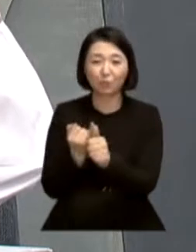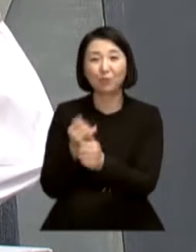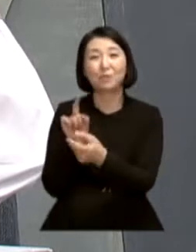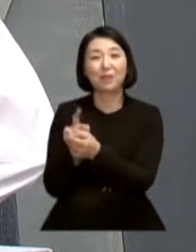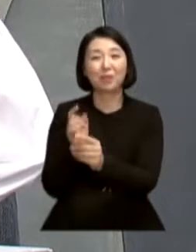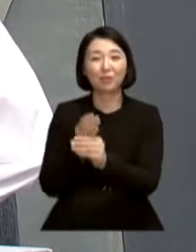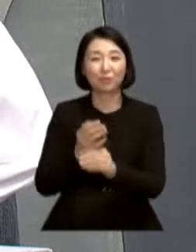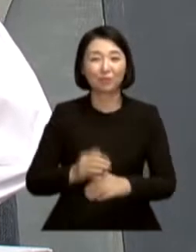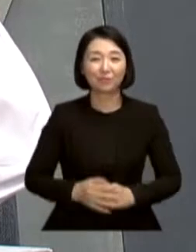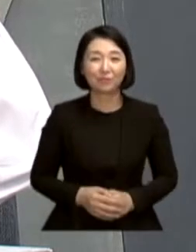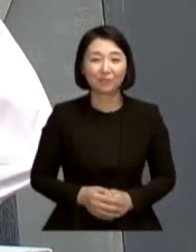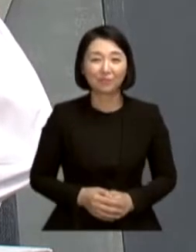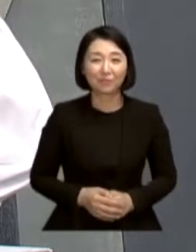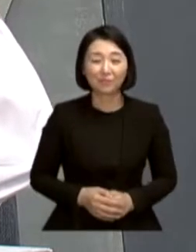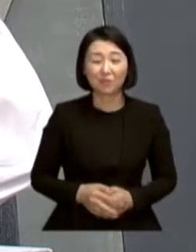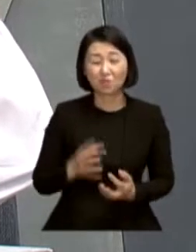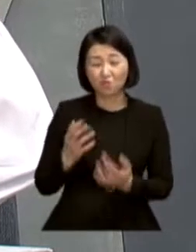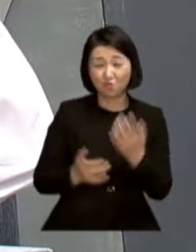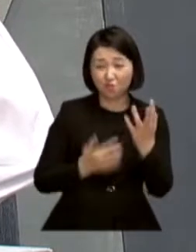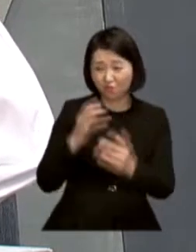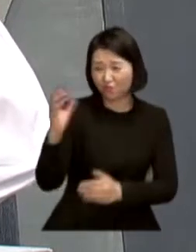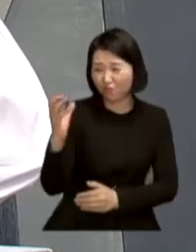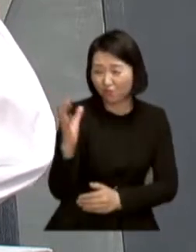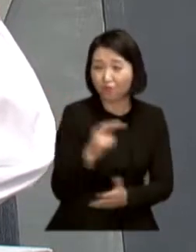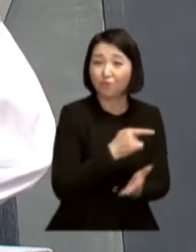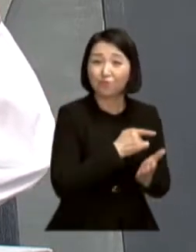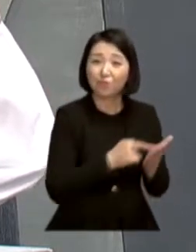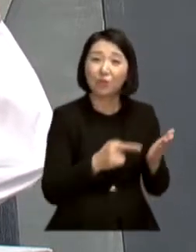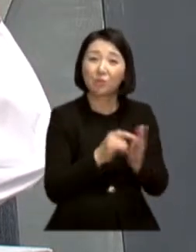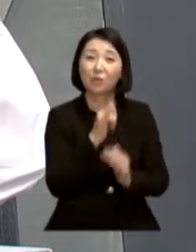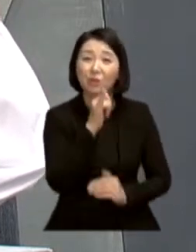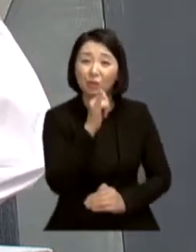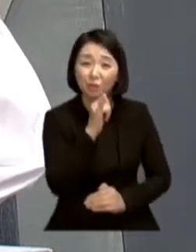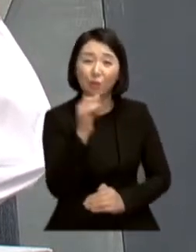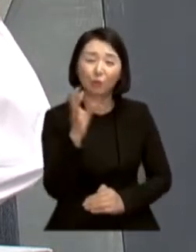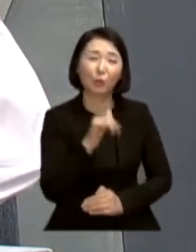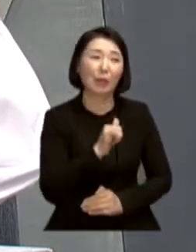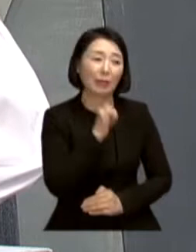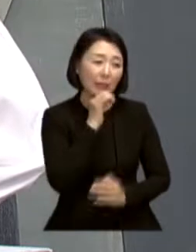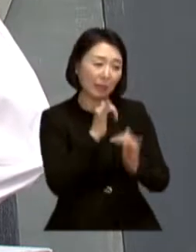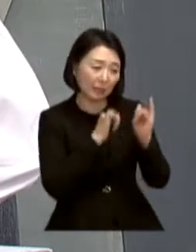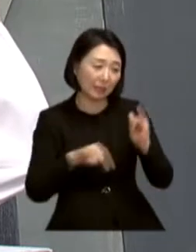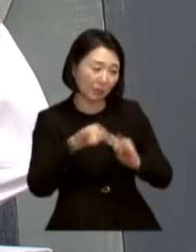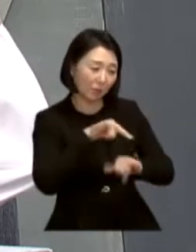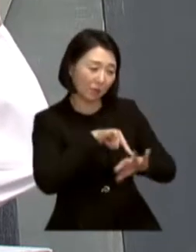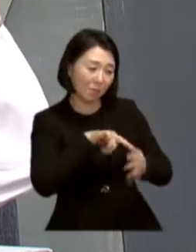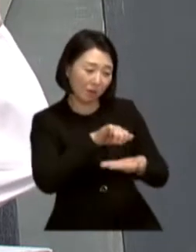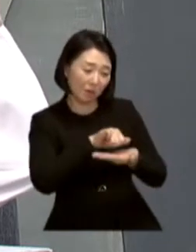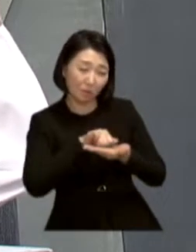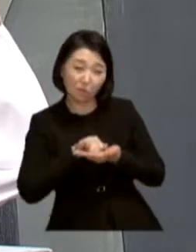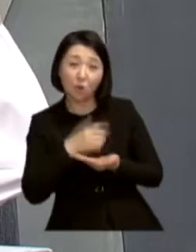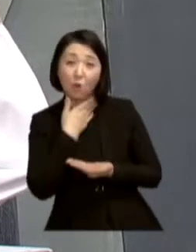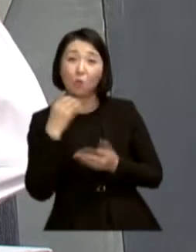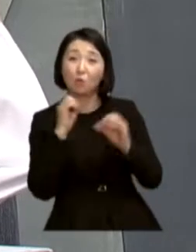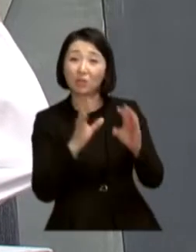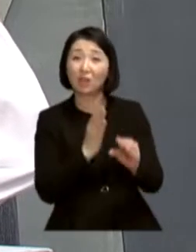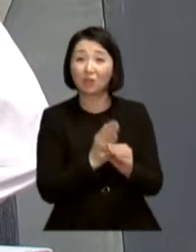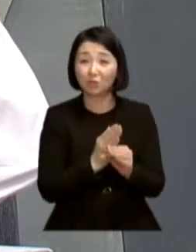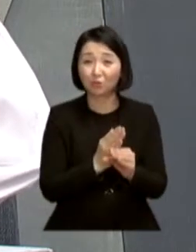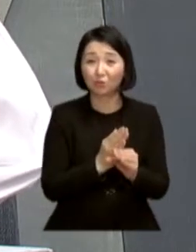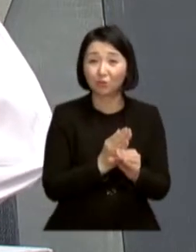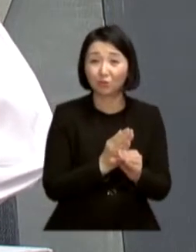네 분을 만나고 있습니다. 화재와 태풍 피해를 겪은 마을들 그리고 가난한 이들을 품고 지금